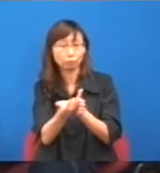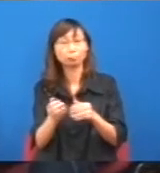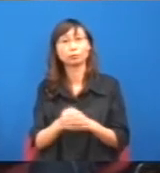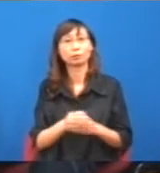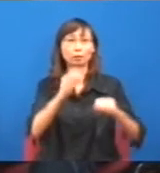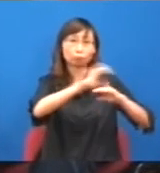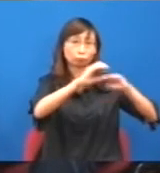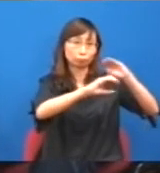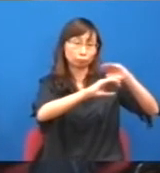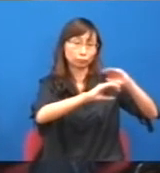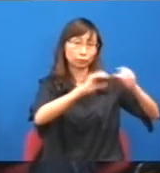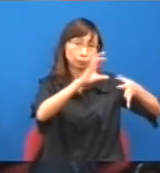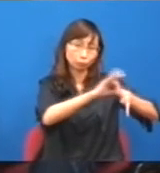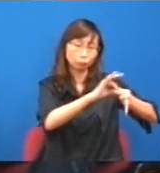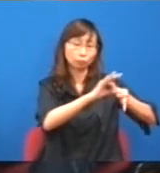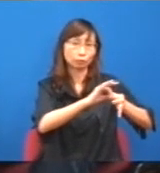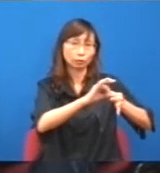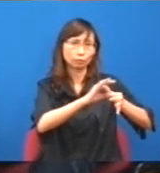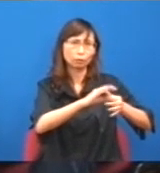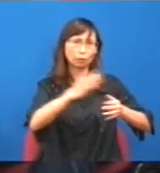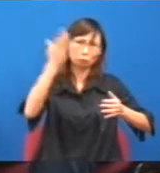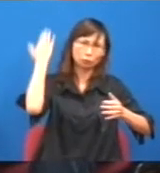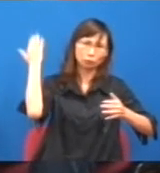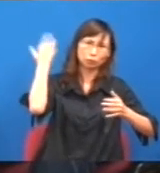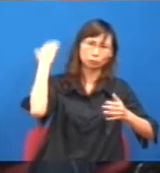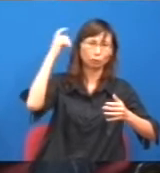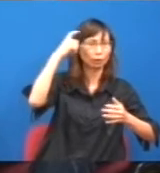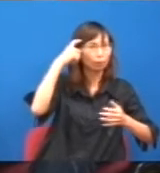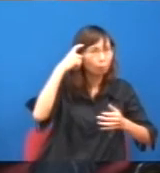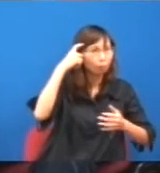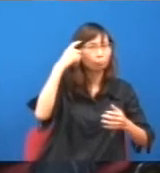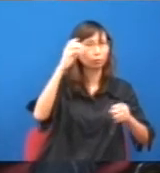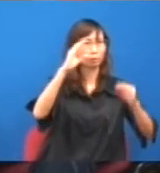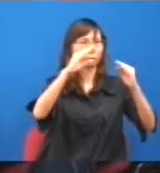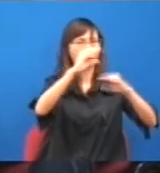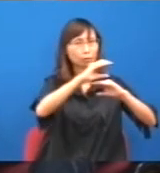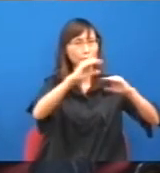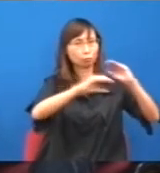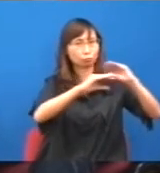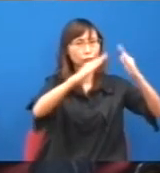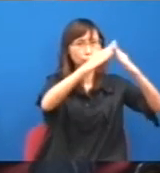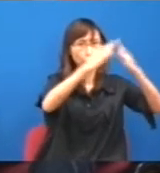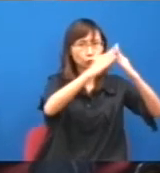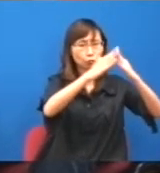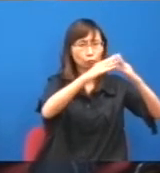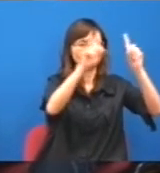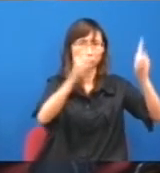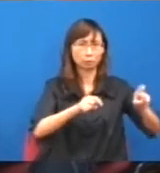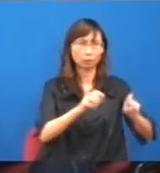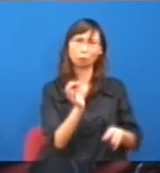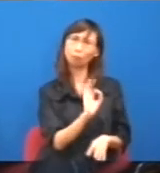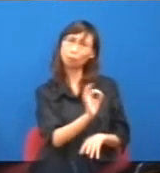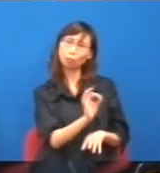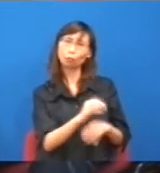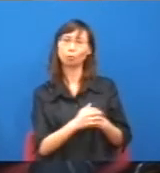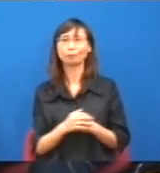不會想想房屋問題,到底是否民建聯比梁振英還即是梁振英的腦裏